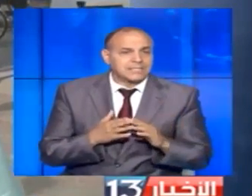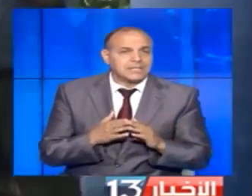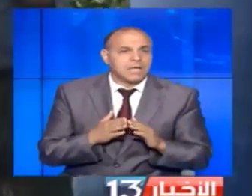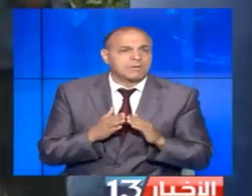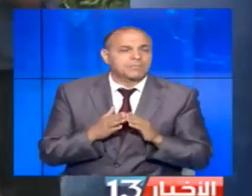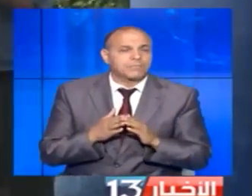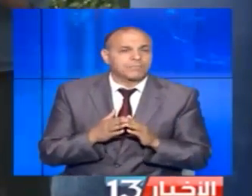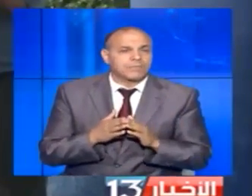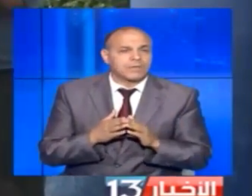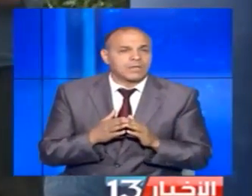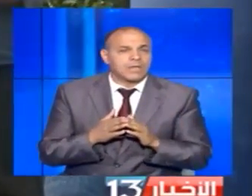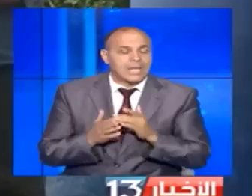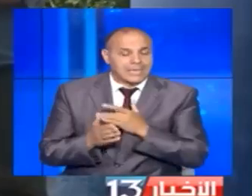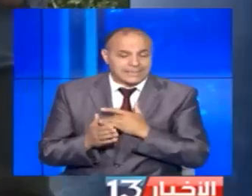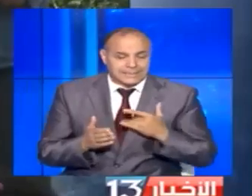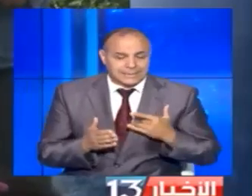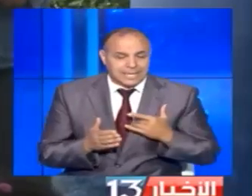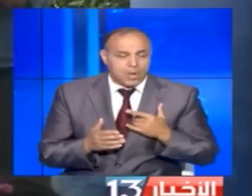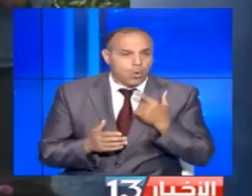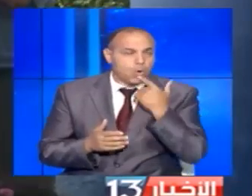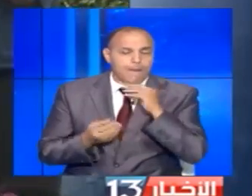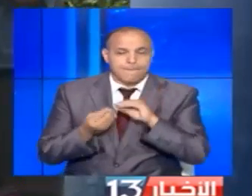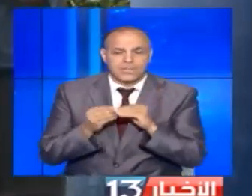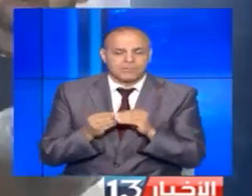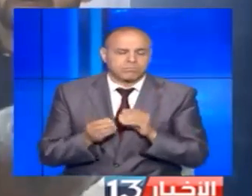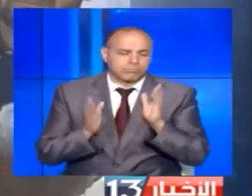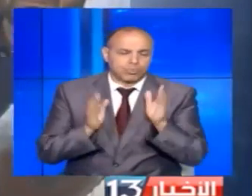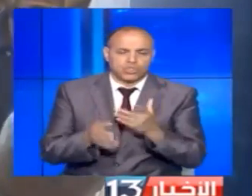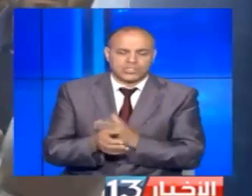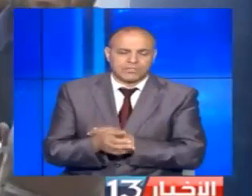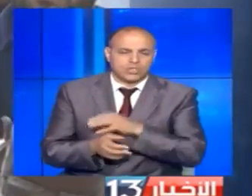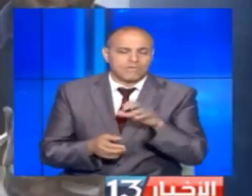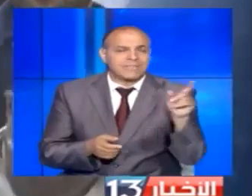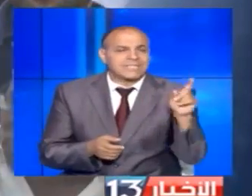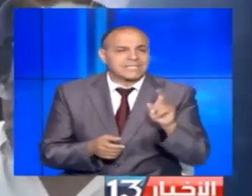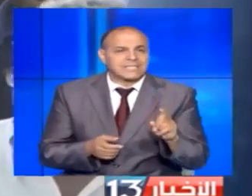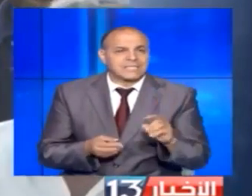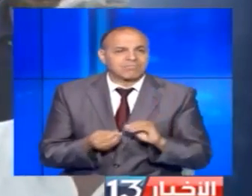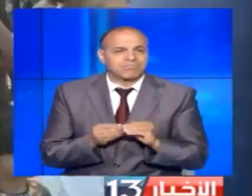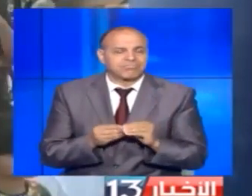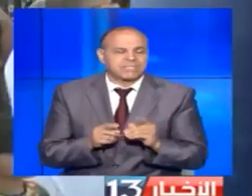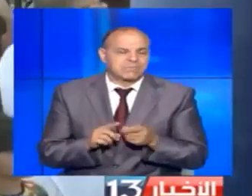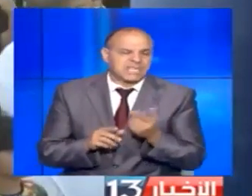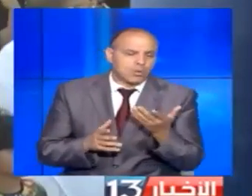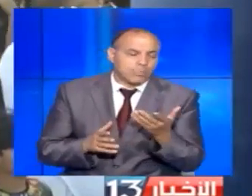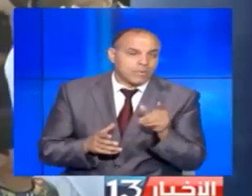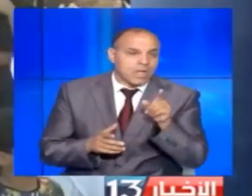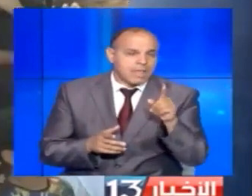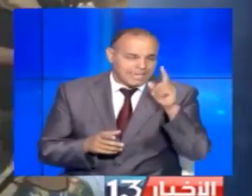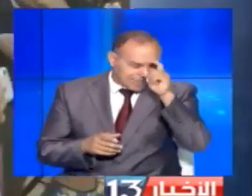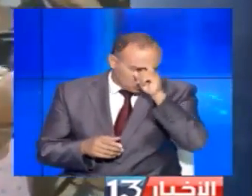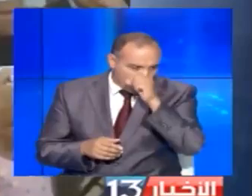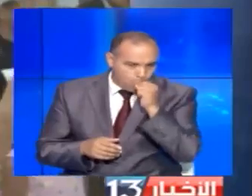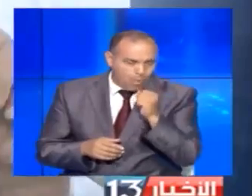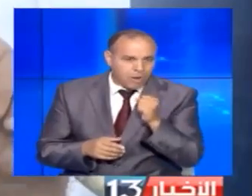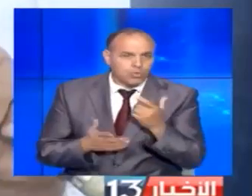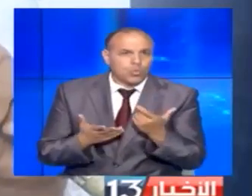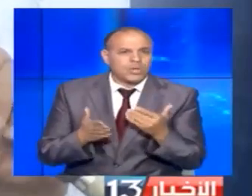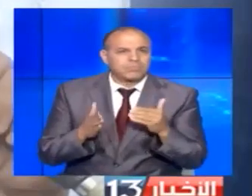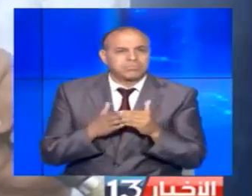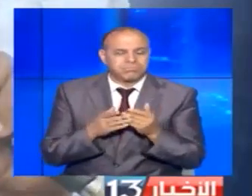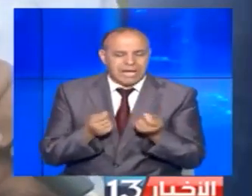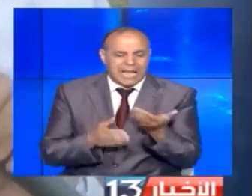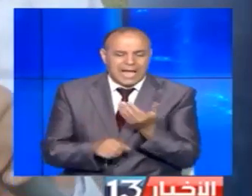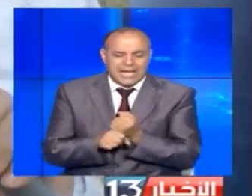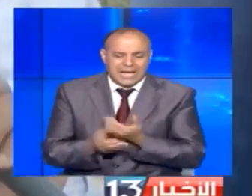جرجيس. القطاع الصحي وما يعاني منه المستشفى الجهوي بجرجيس على وجه الخصوص من صعوبات ومحدودية في